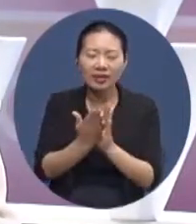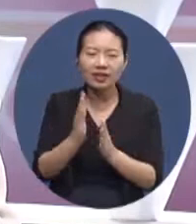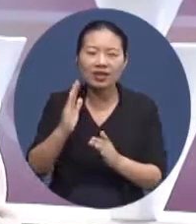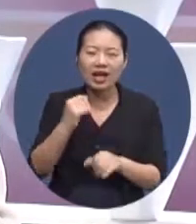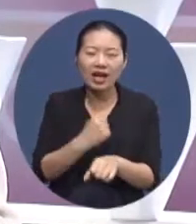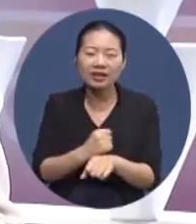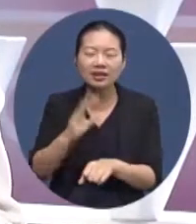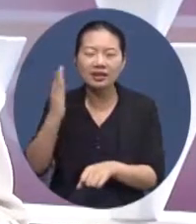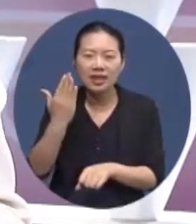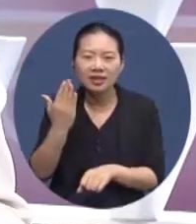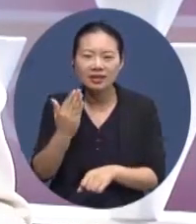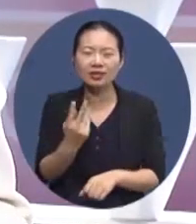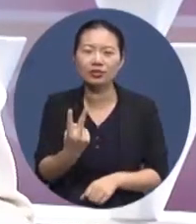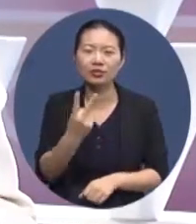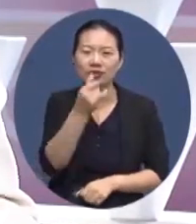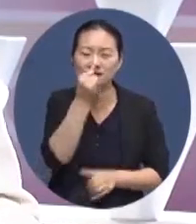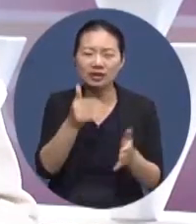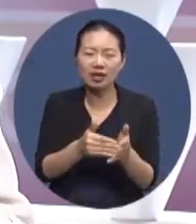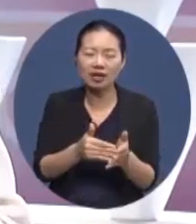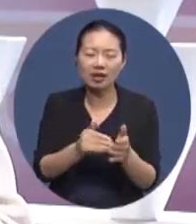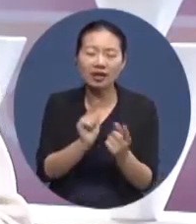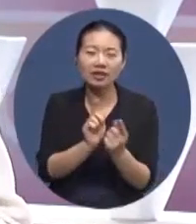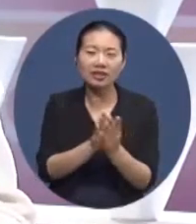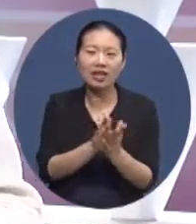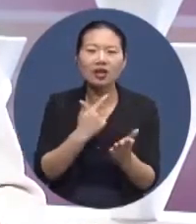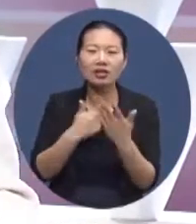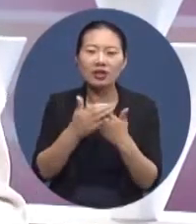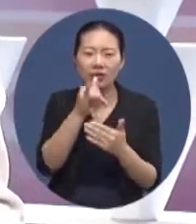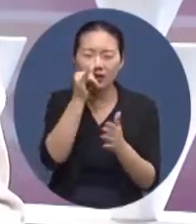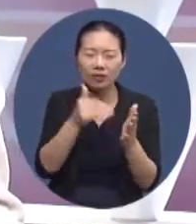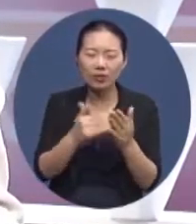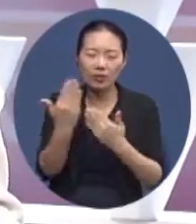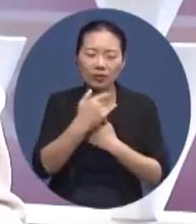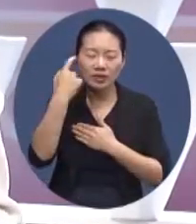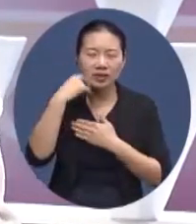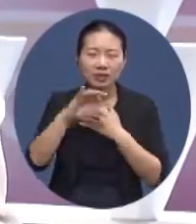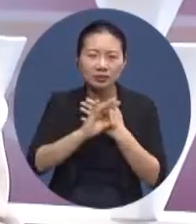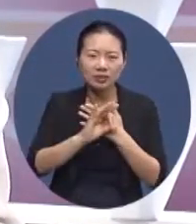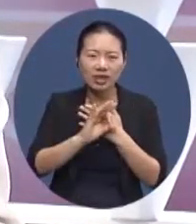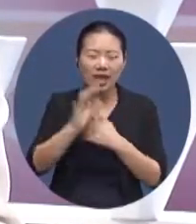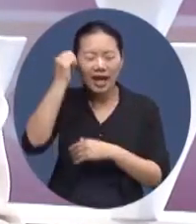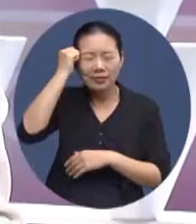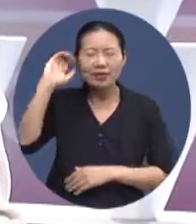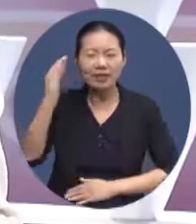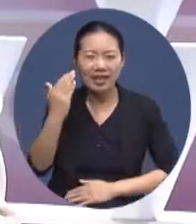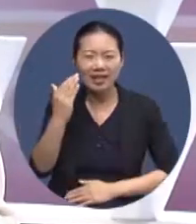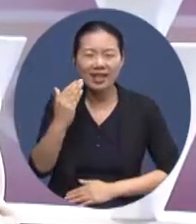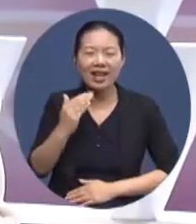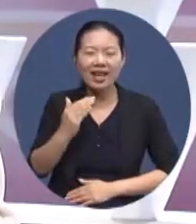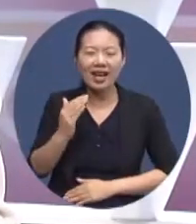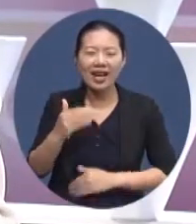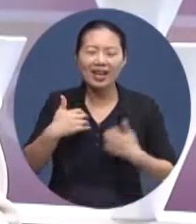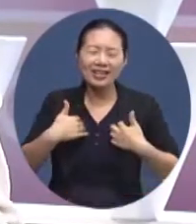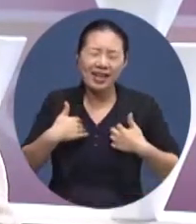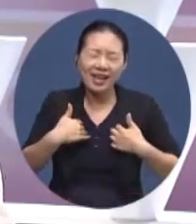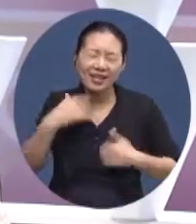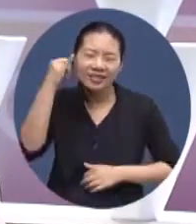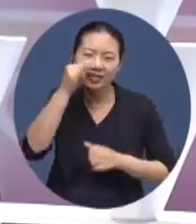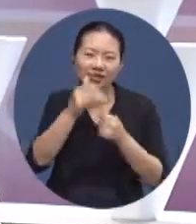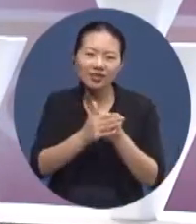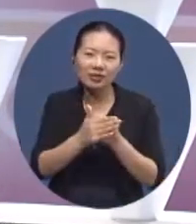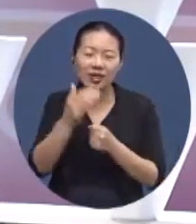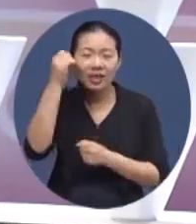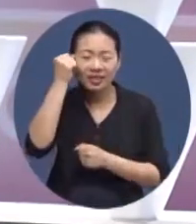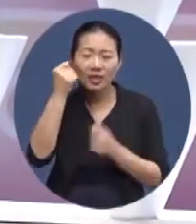암기되기라는 게 있는데 그 현장을 직접 경험하고 몸으로 느끼면 암기되기가 돼요. 그러면 에피소드 기억이 돼서 훨씬 더 기억도